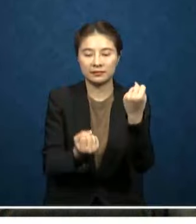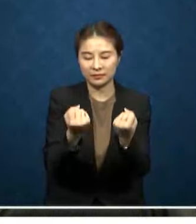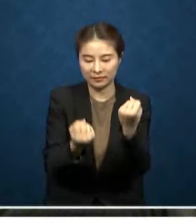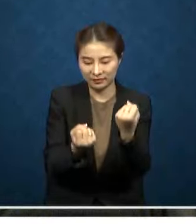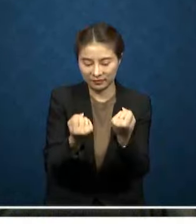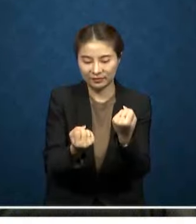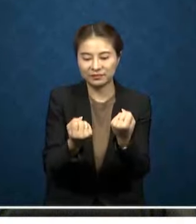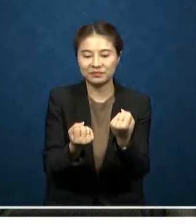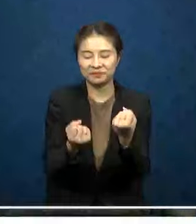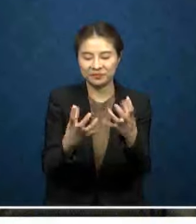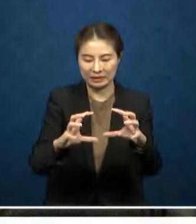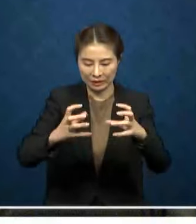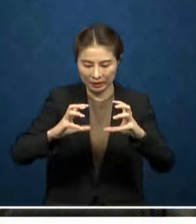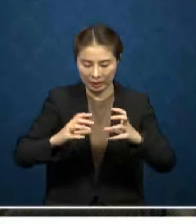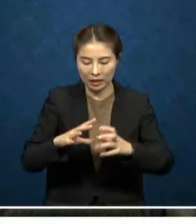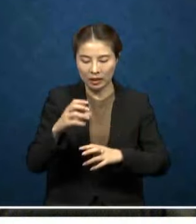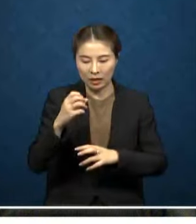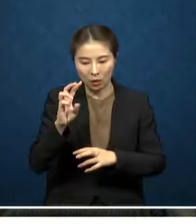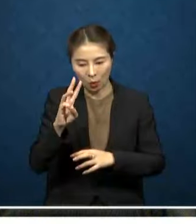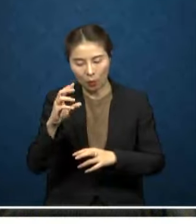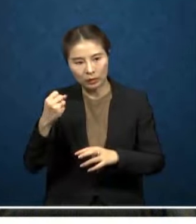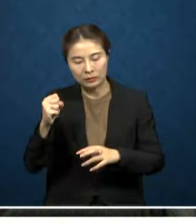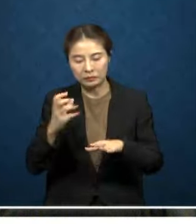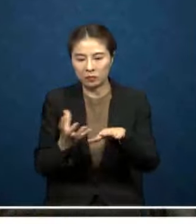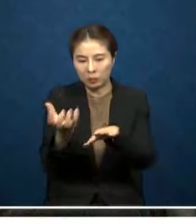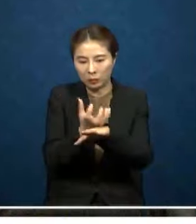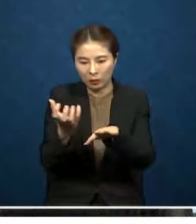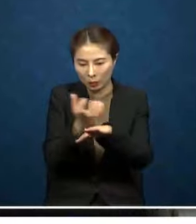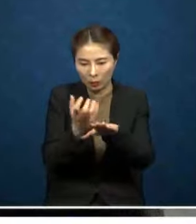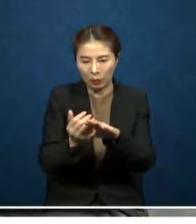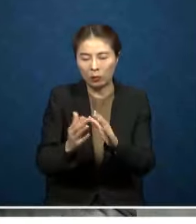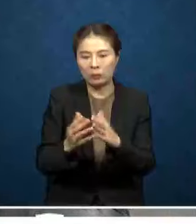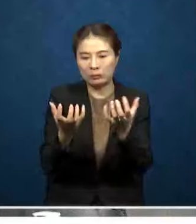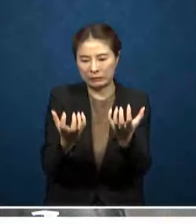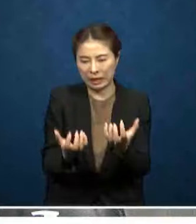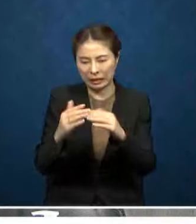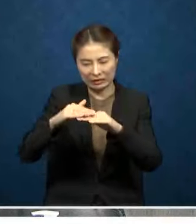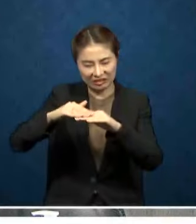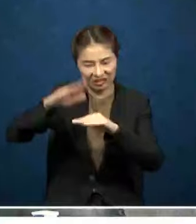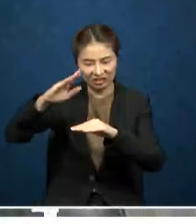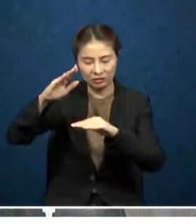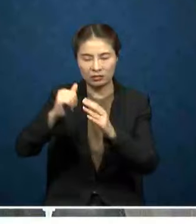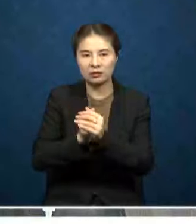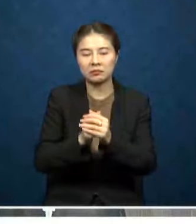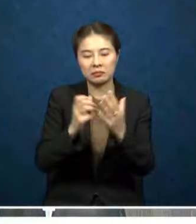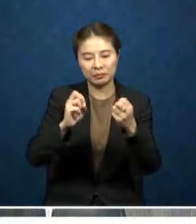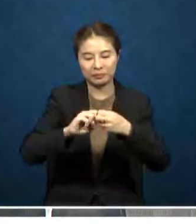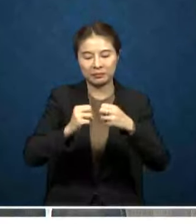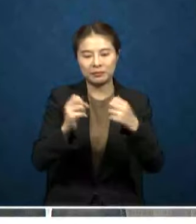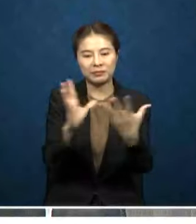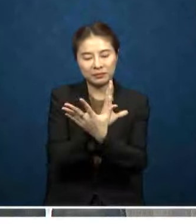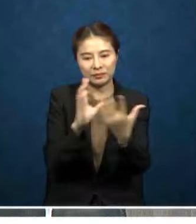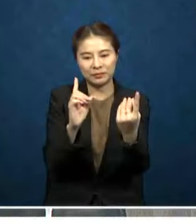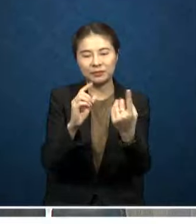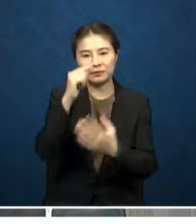น้ำหนักเกินตามที่กฎหมายกำหนดนั้นเป็นปัญหาเรื้อรังของสังคมไทยมาเป็นเวลานานนับ